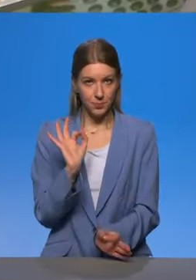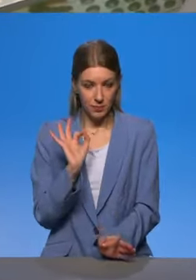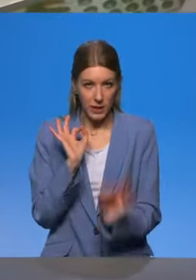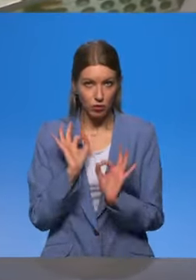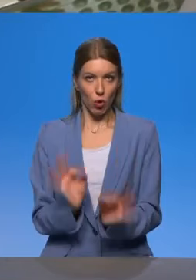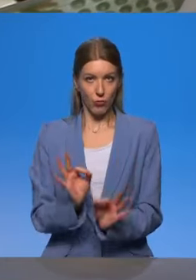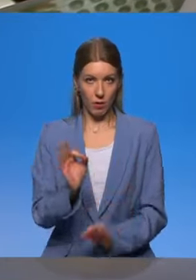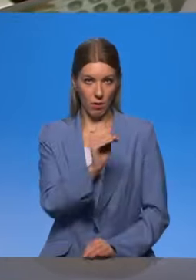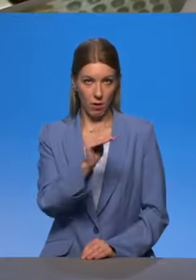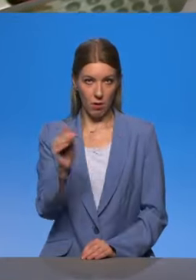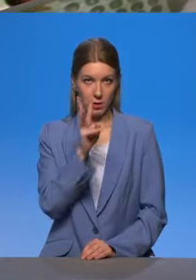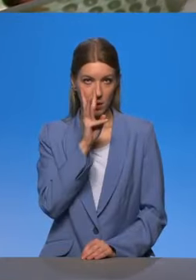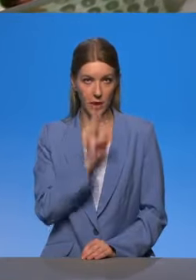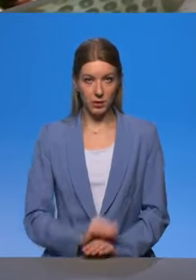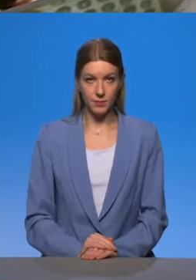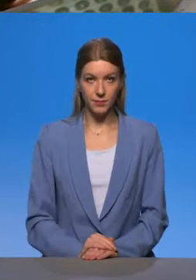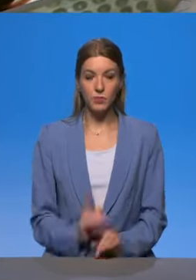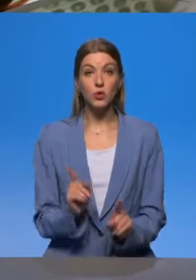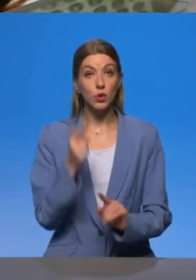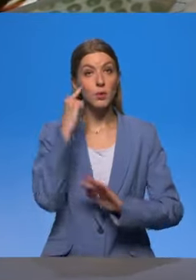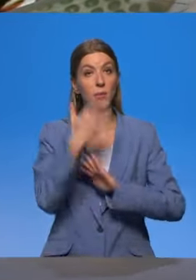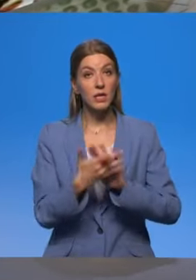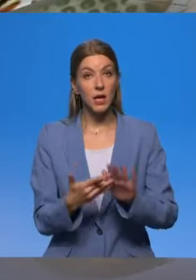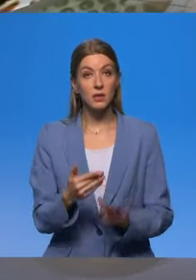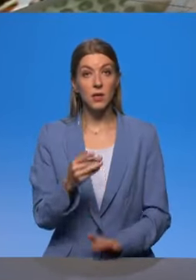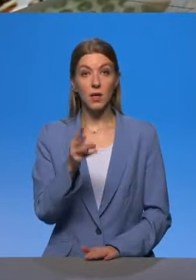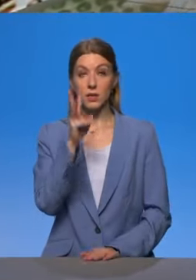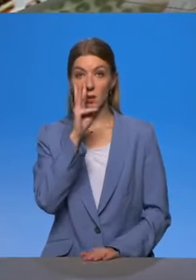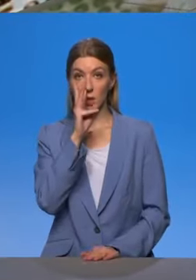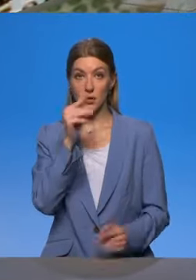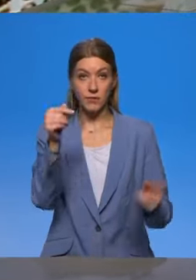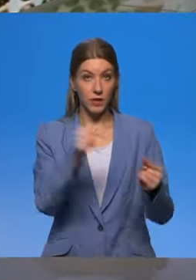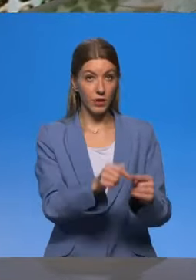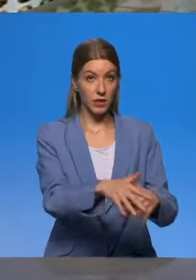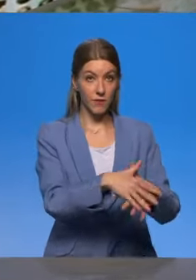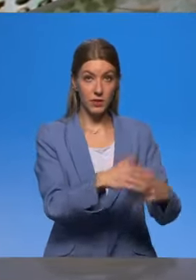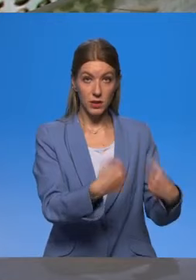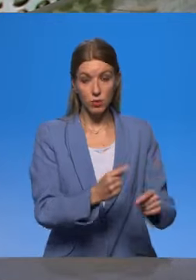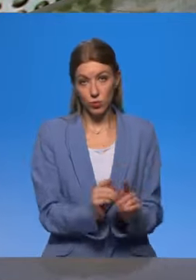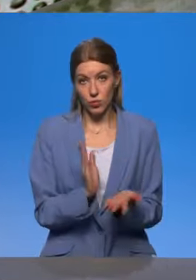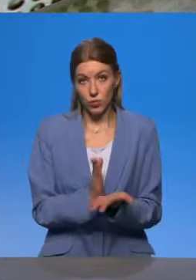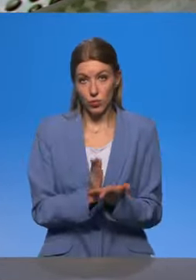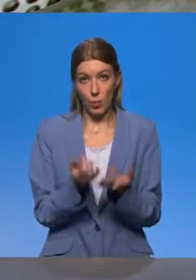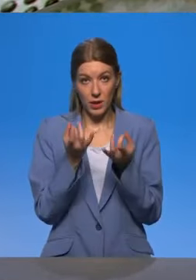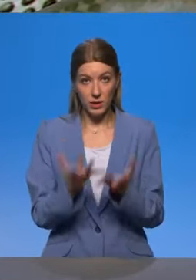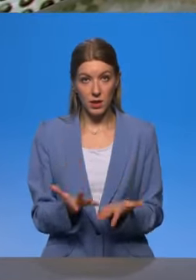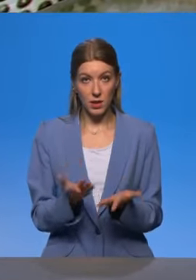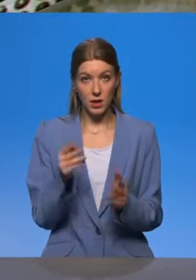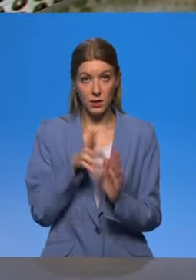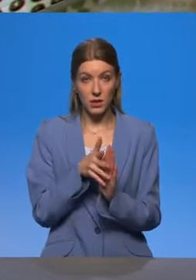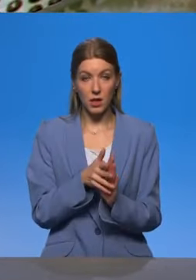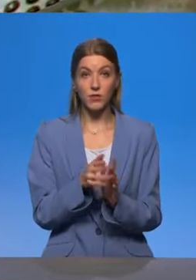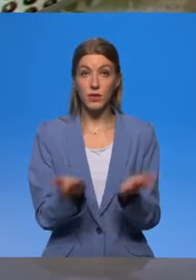понять соответствие зарплаты рынку, это достаточно простые есть исследования, где берутся, сравниваются зарплаты на рынке,